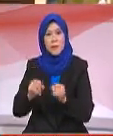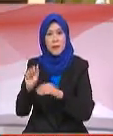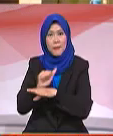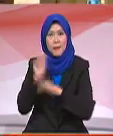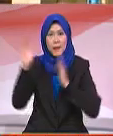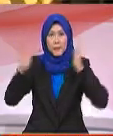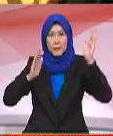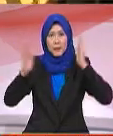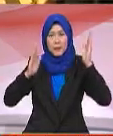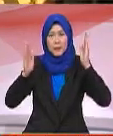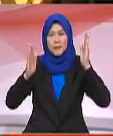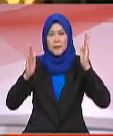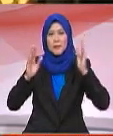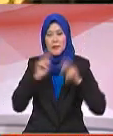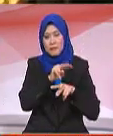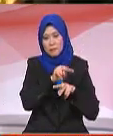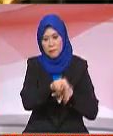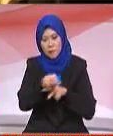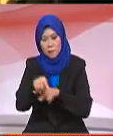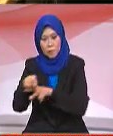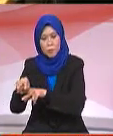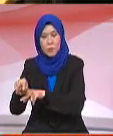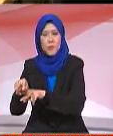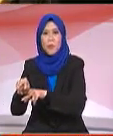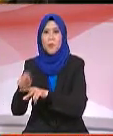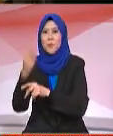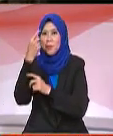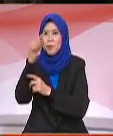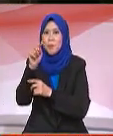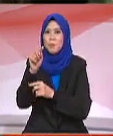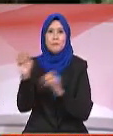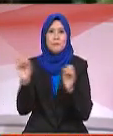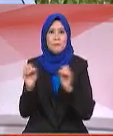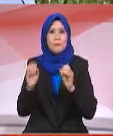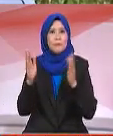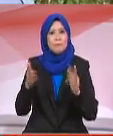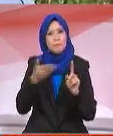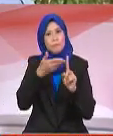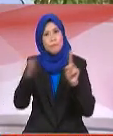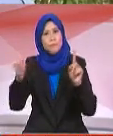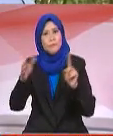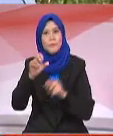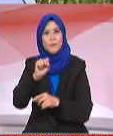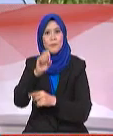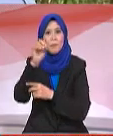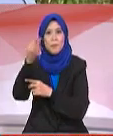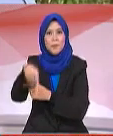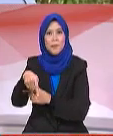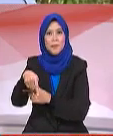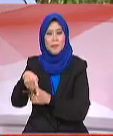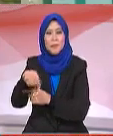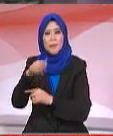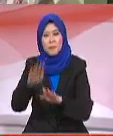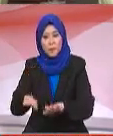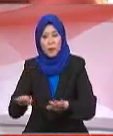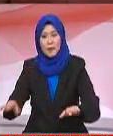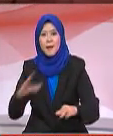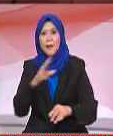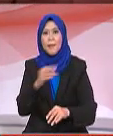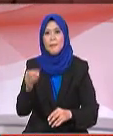Malaysia akan memantau teruslah untuk memastikan tidak ada pelanggaran SOP di kalangan anak-anak dan juga ibu